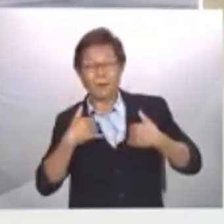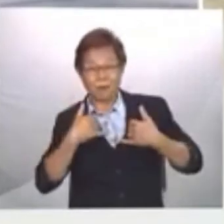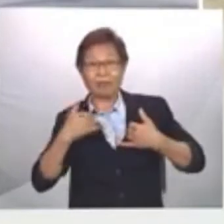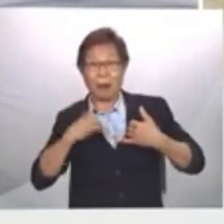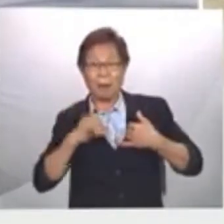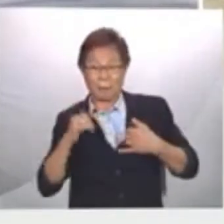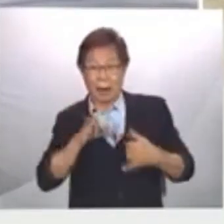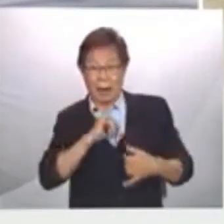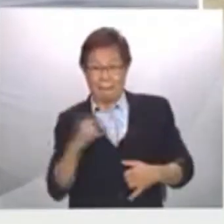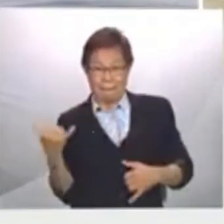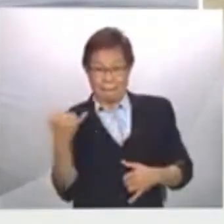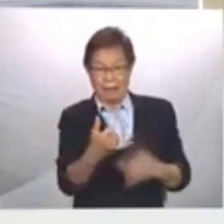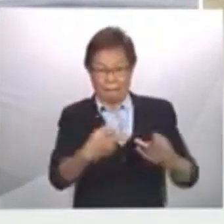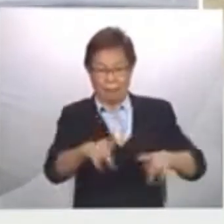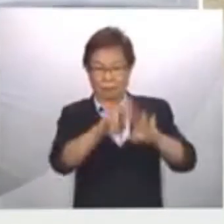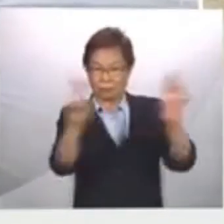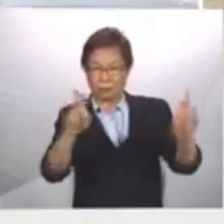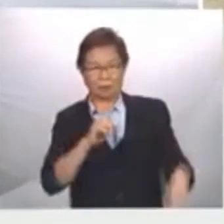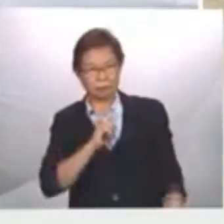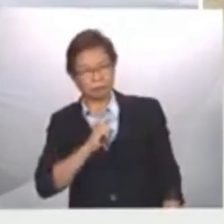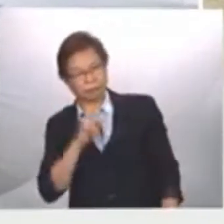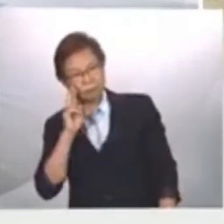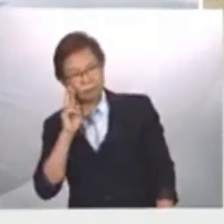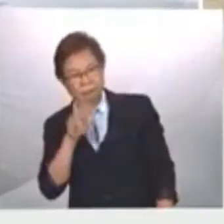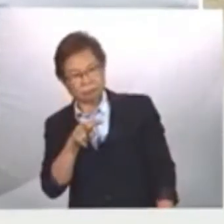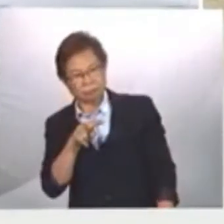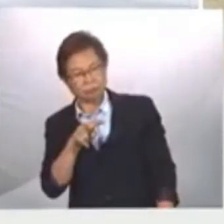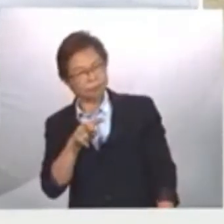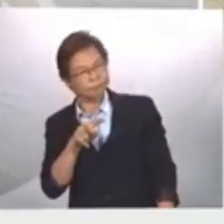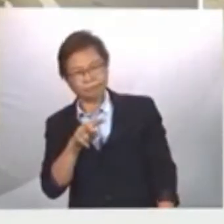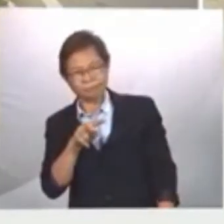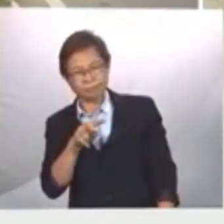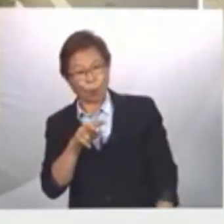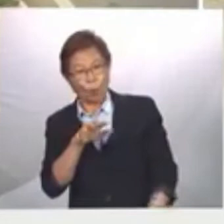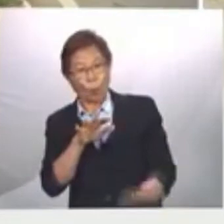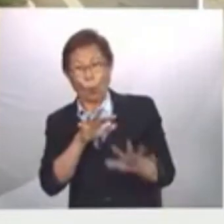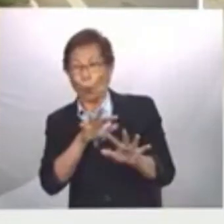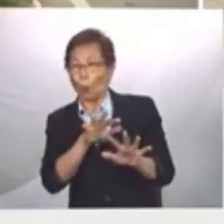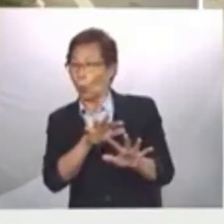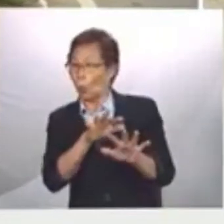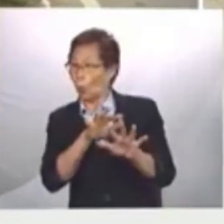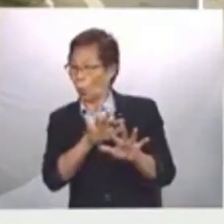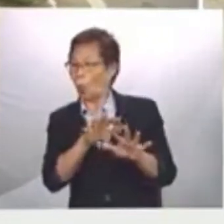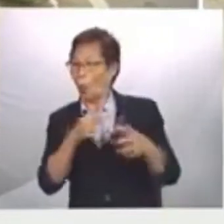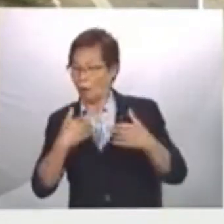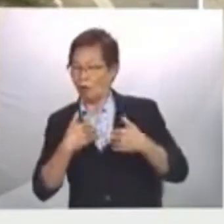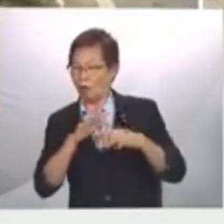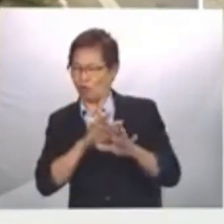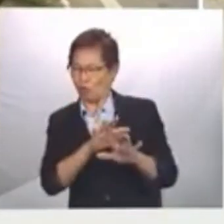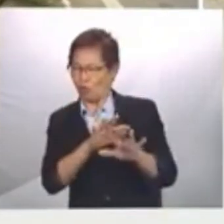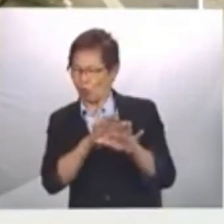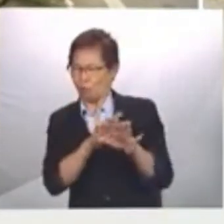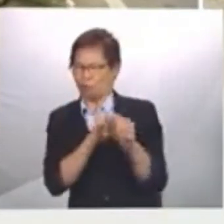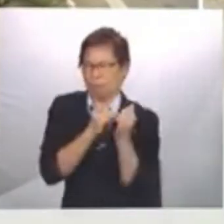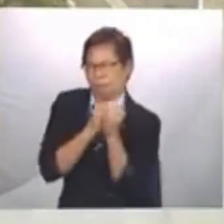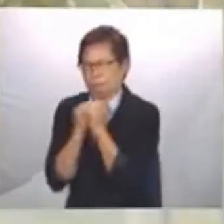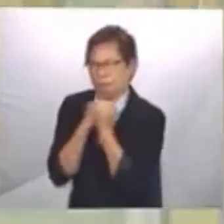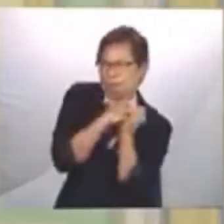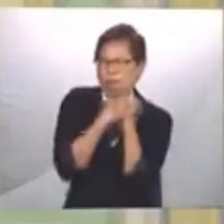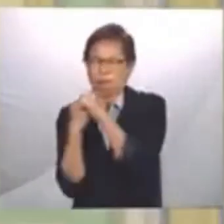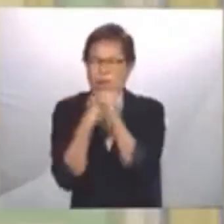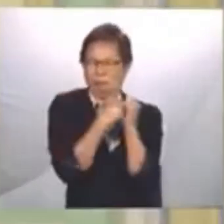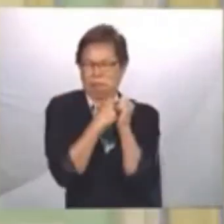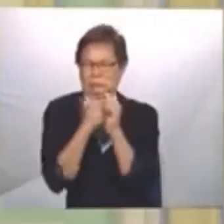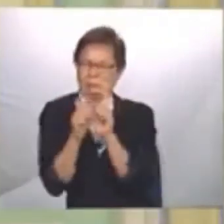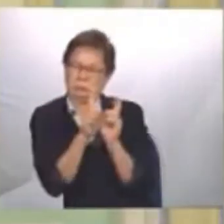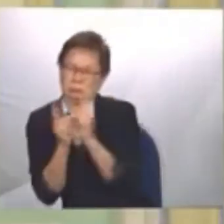pasaraya. Memang dia punya crowd dia masih lagi berhimpit-himpit dan sebagainya antara